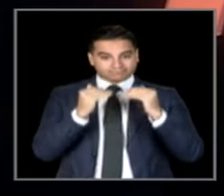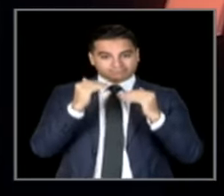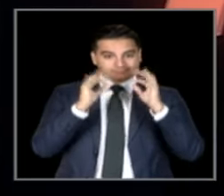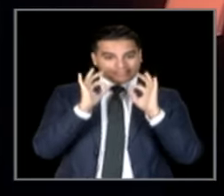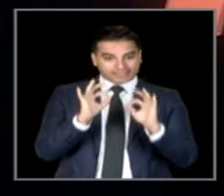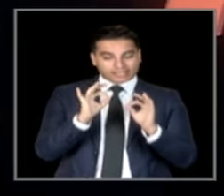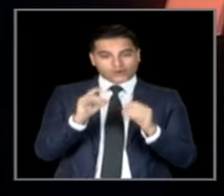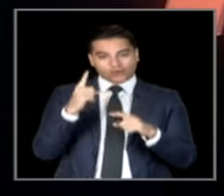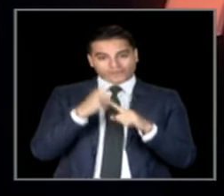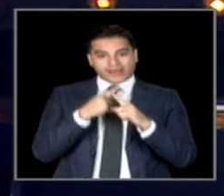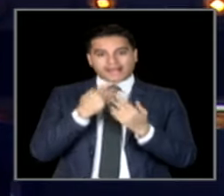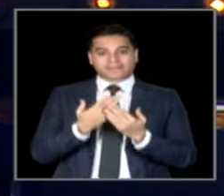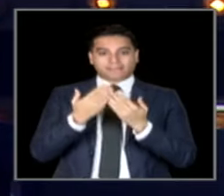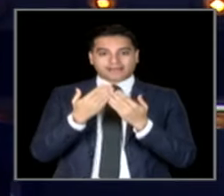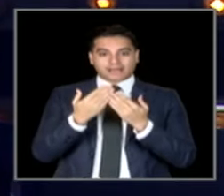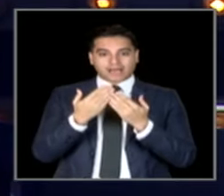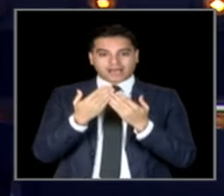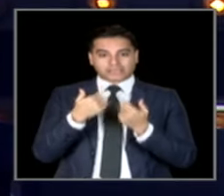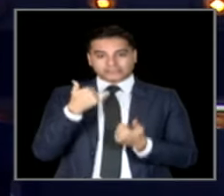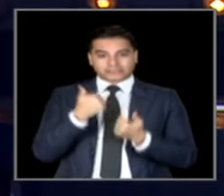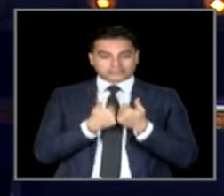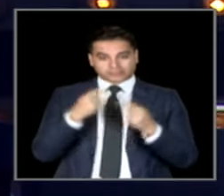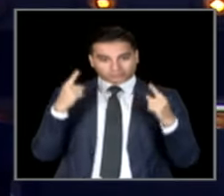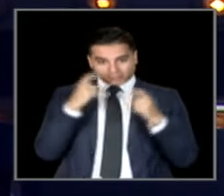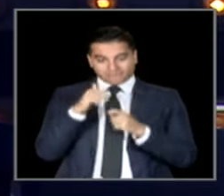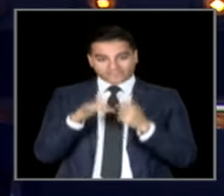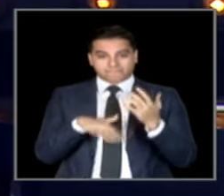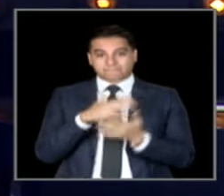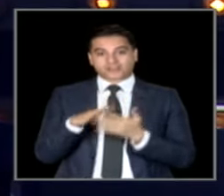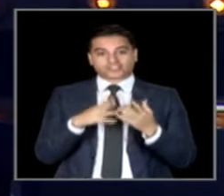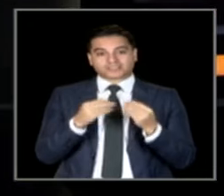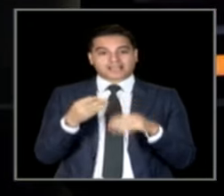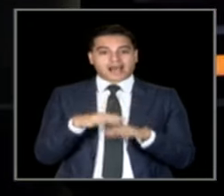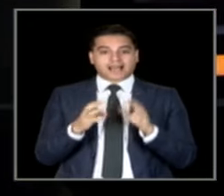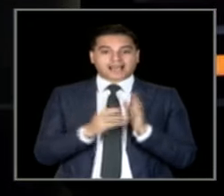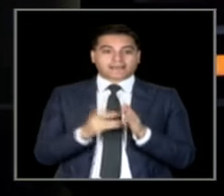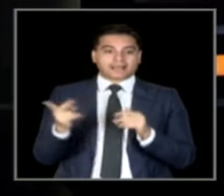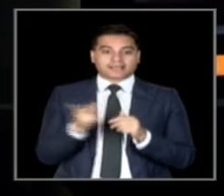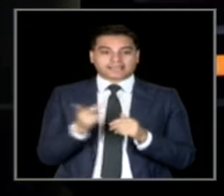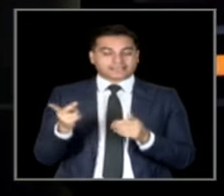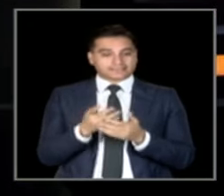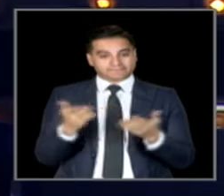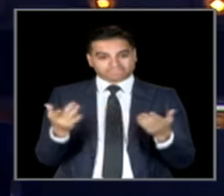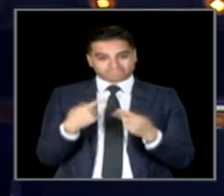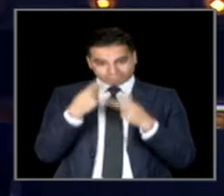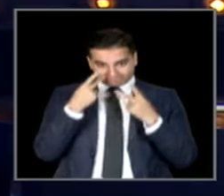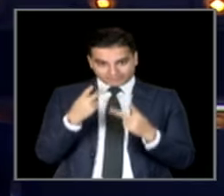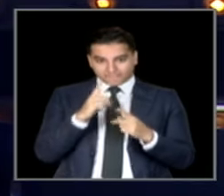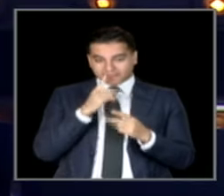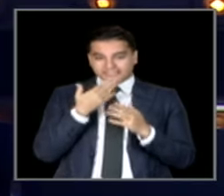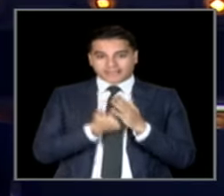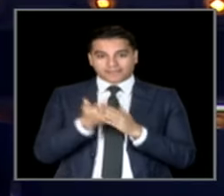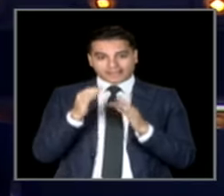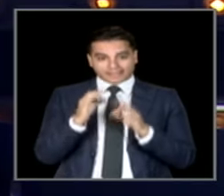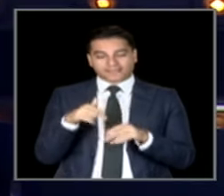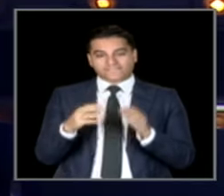يعني، اتمنى. لا وبعدين في طار بقى يعني، في مشاكل ما بين الجامعتين. مالناش دعوه، ده الجيل القديم بقى يعني، مش احنا. ما جميل جدا ان